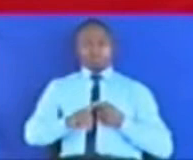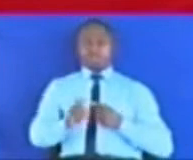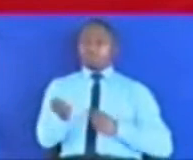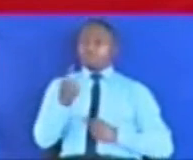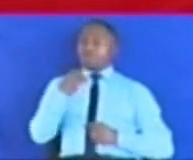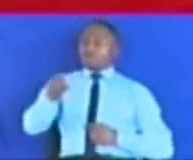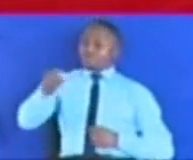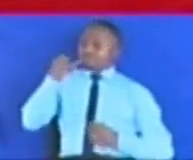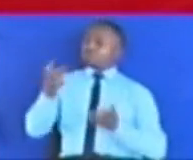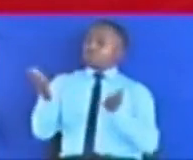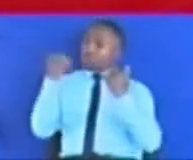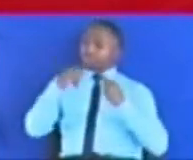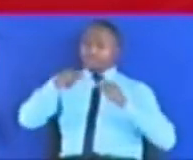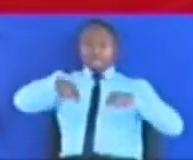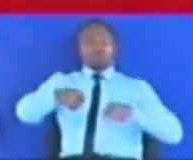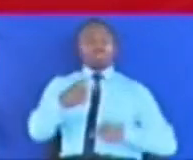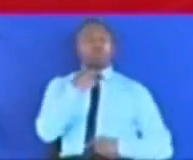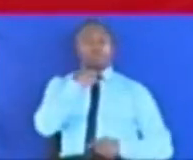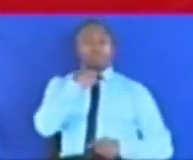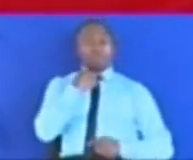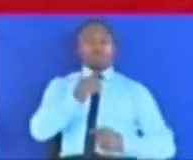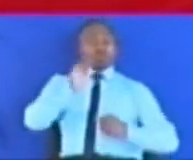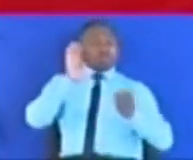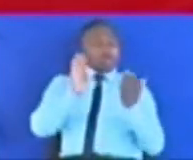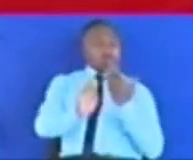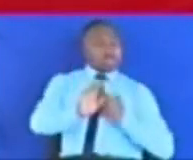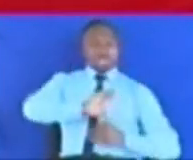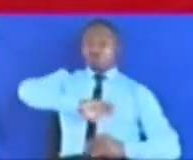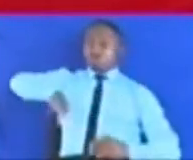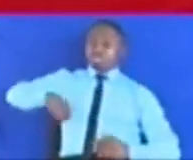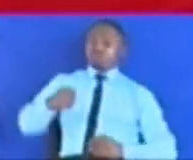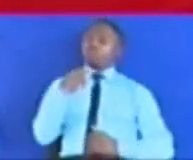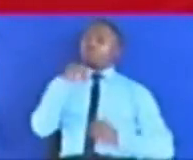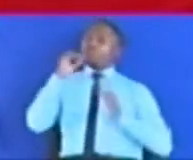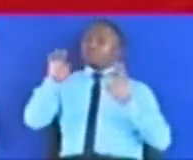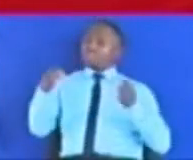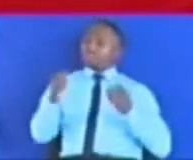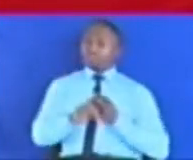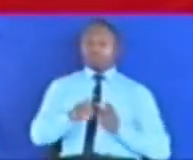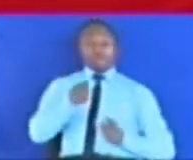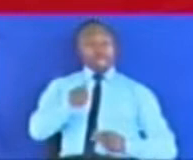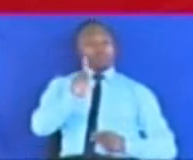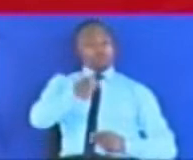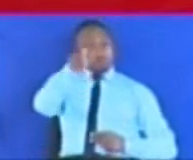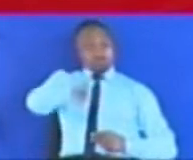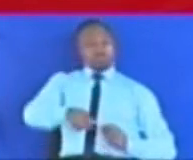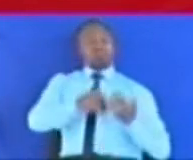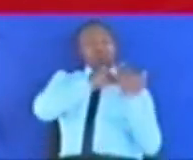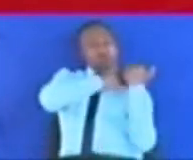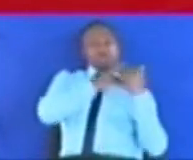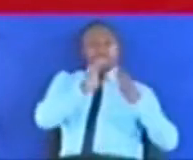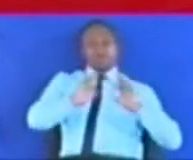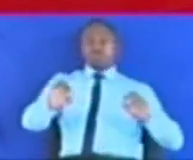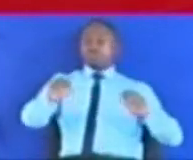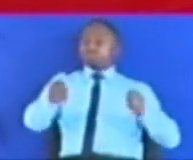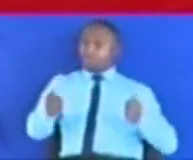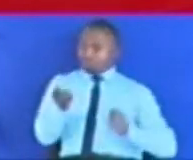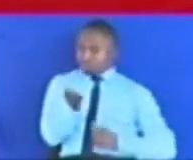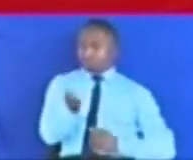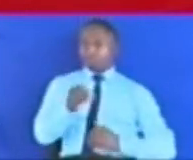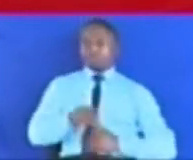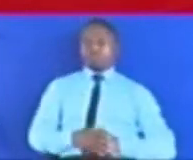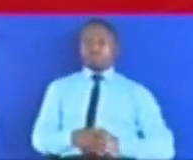madawa ya kulevya. Leo hii tunakuja kushindwaje swala la wizi wa dawa? Kuna mtu hapa hajawajibika sawasawa, Mheshimiwa Naibu